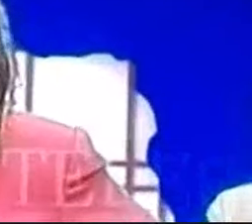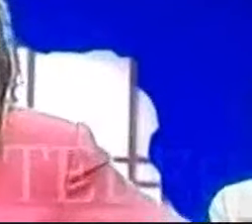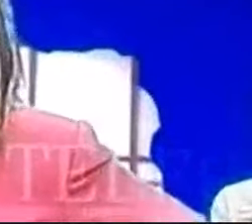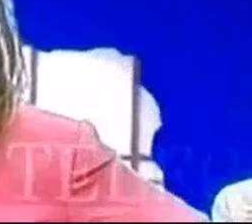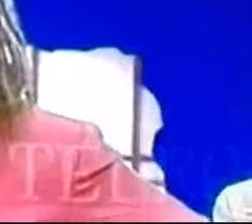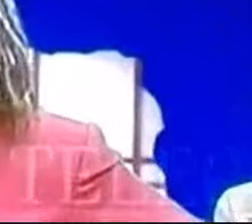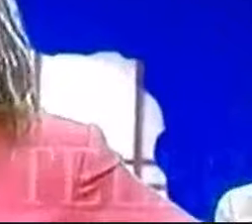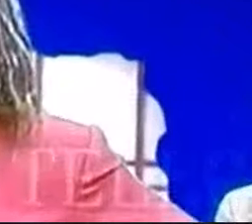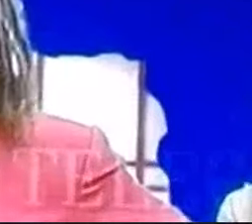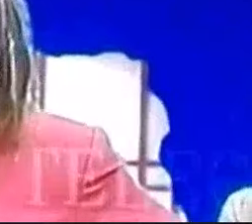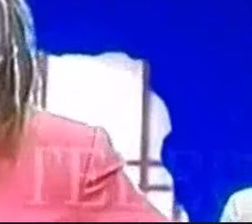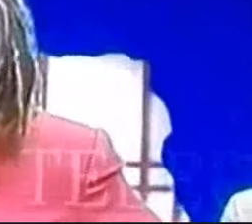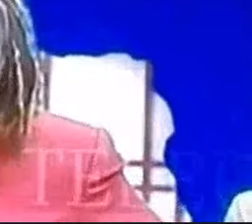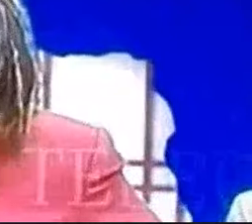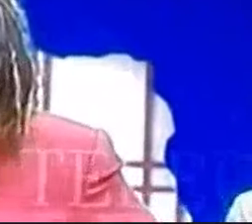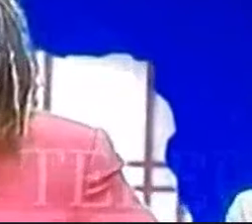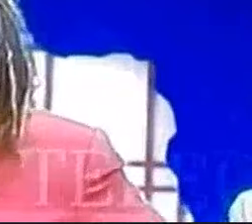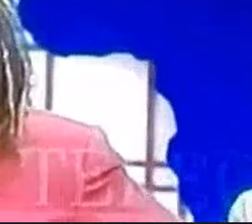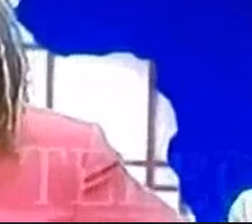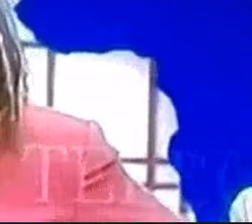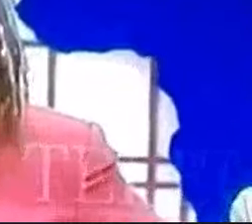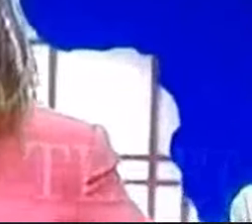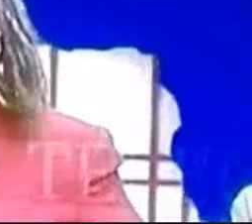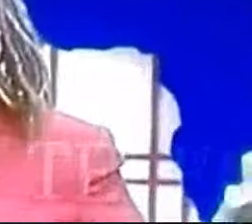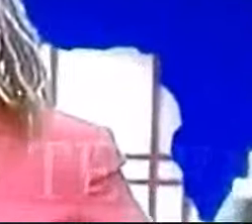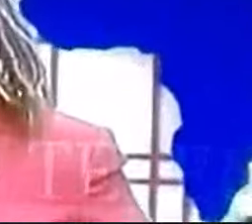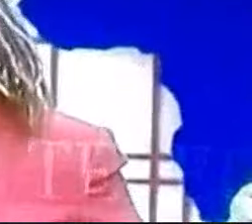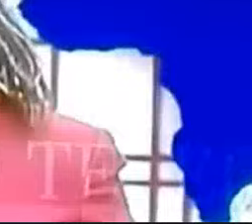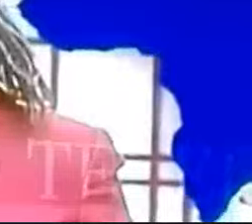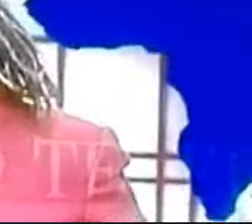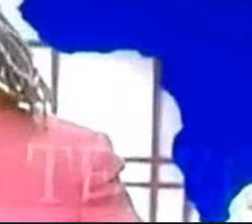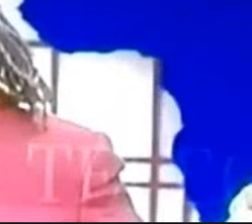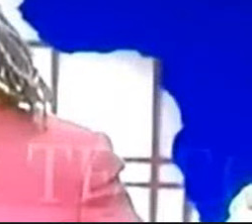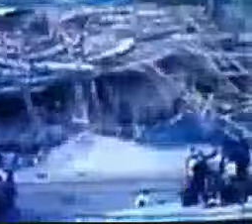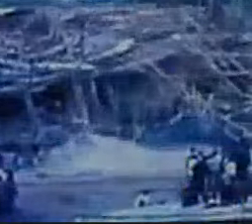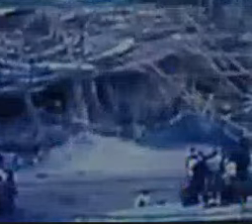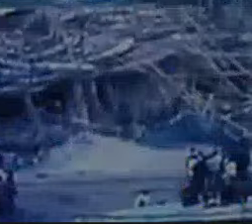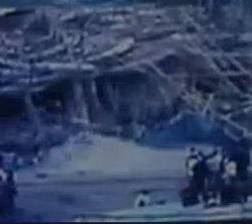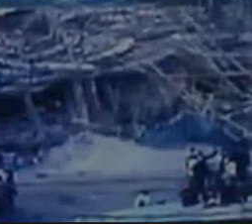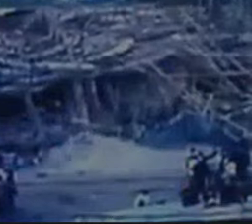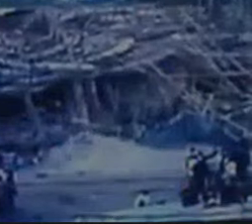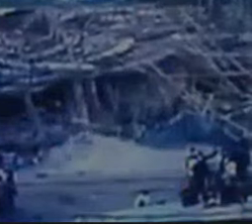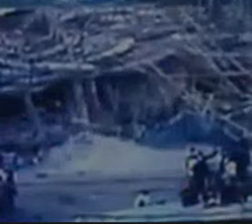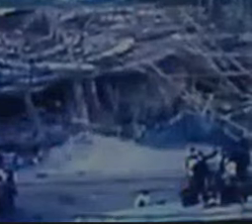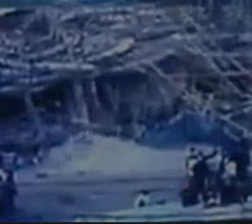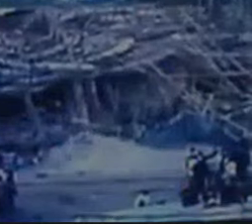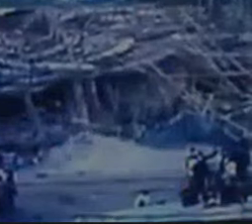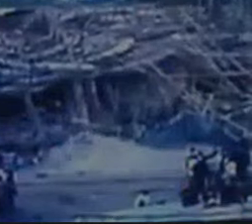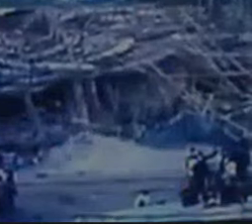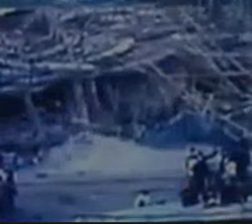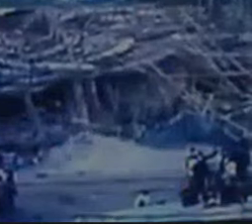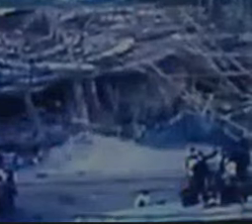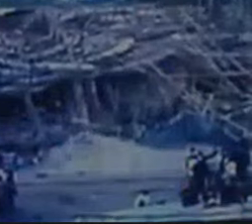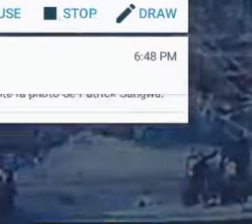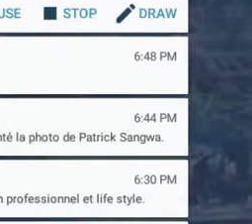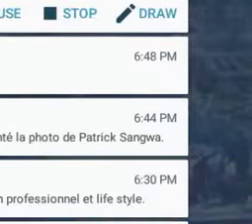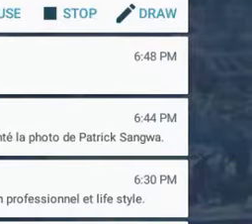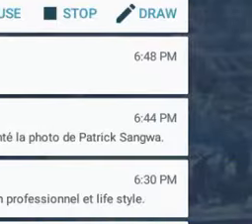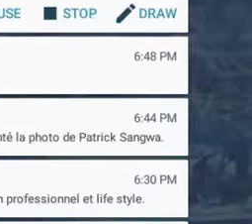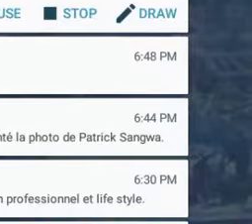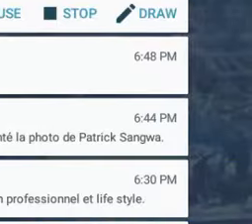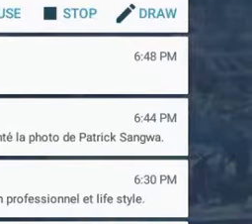Kinshasa, le 7 novembre 2016, l'ombre c'est pas lire.